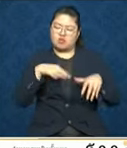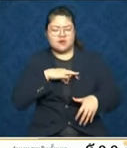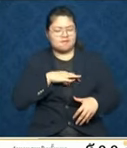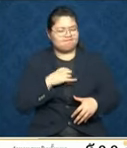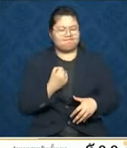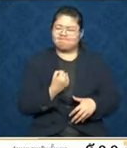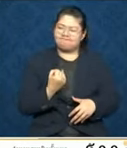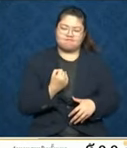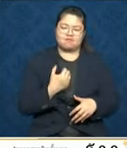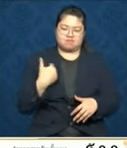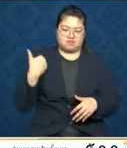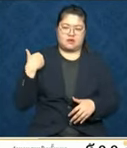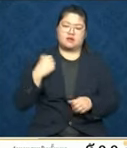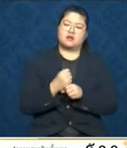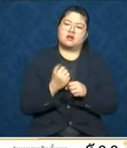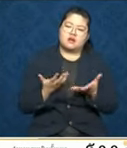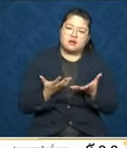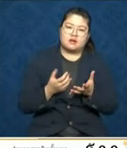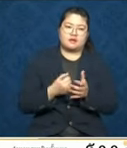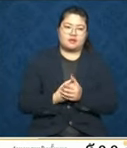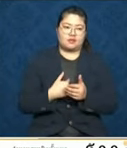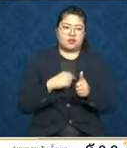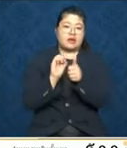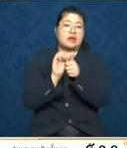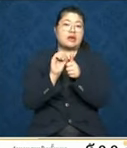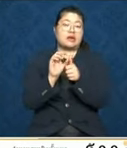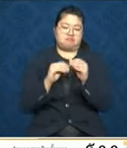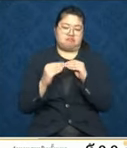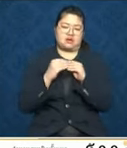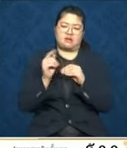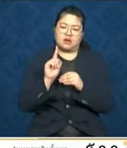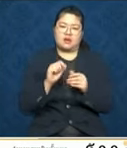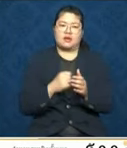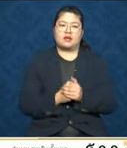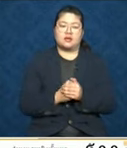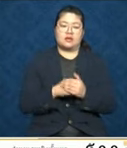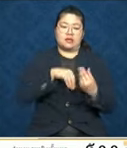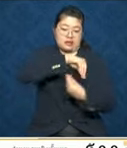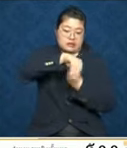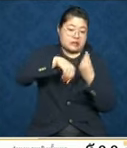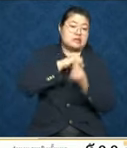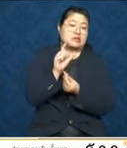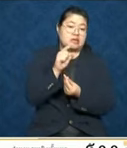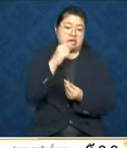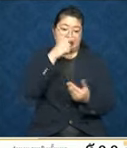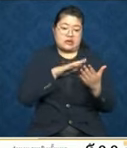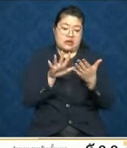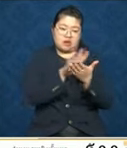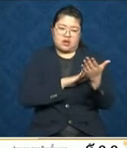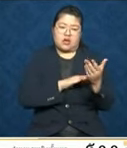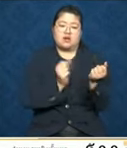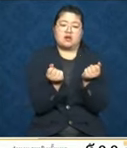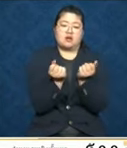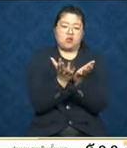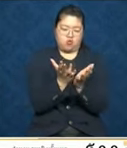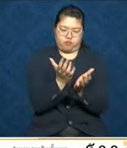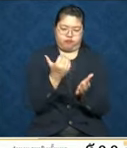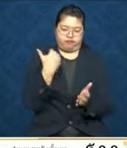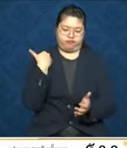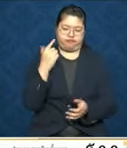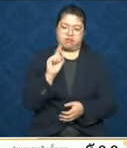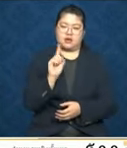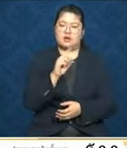พอครับขออนุญาตแนะนำเพิ่มเติมนะครับเนี่ยครับโอกาสทางเศรษฐกิจที่ประเทศไทยนะครับจะเสียหายแน่นอนครับถ้าอุดร